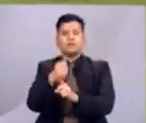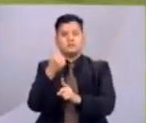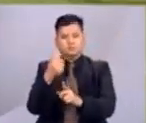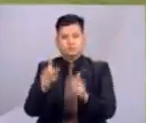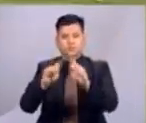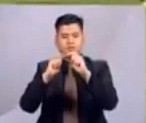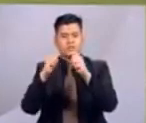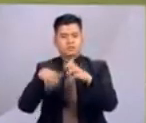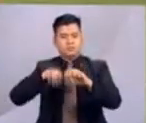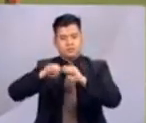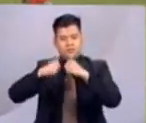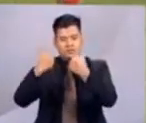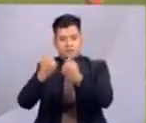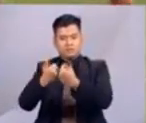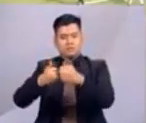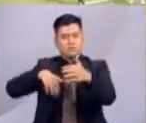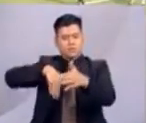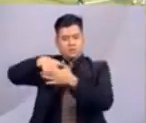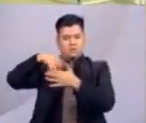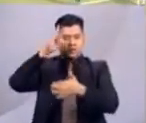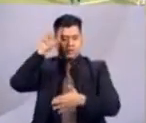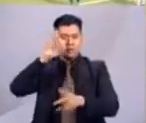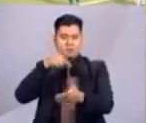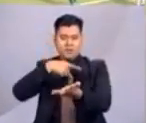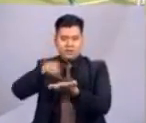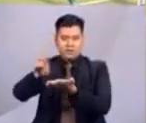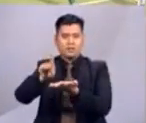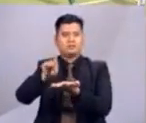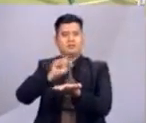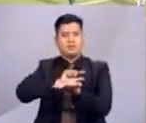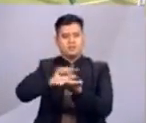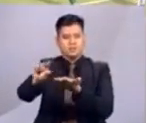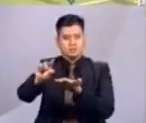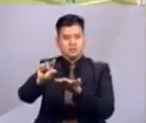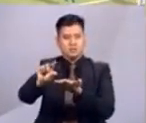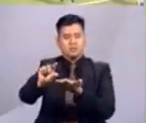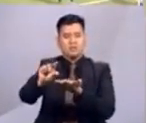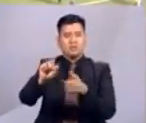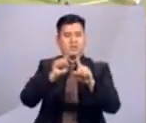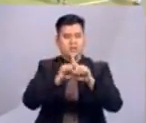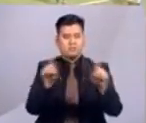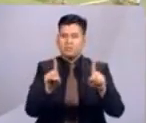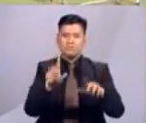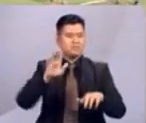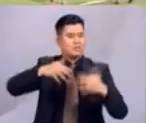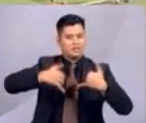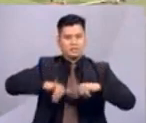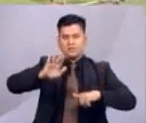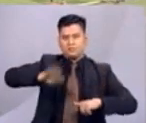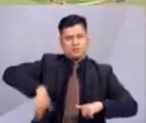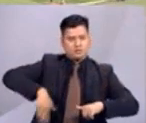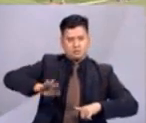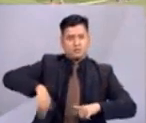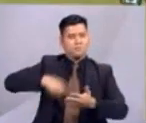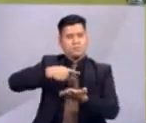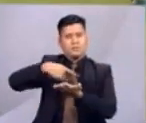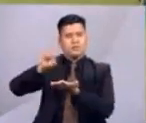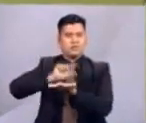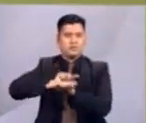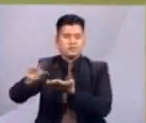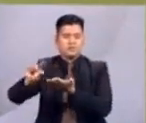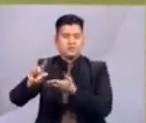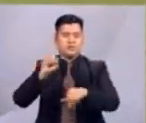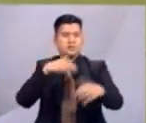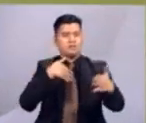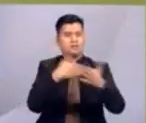Muhammad Hisyam jainudin lebih mengecewakan kVA pernah menyetorkan untuk berbincang mengenai isu itu namun